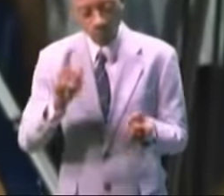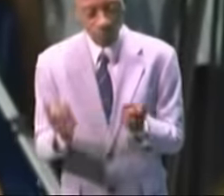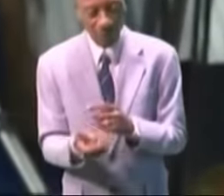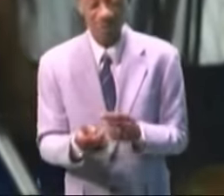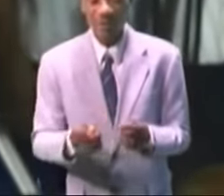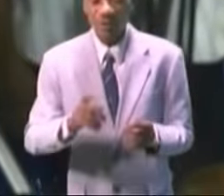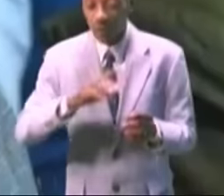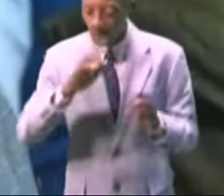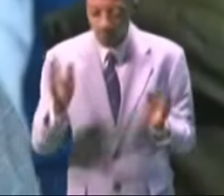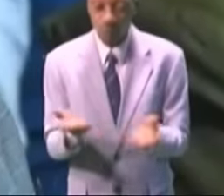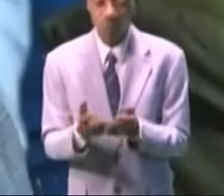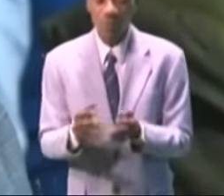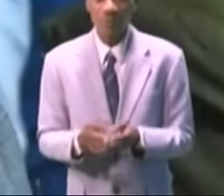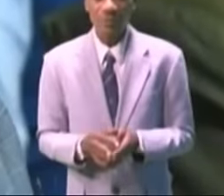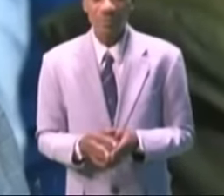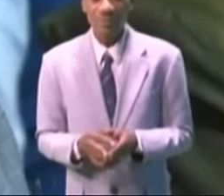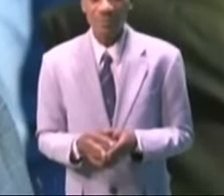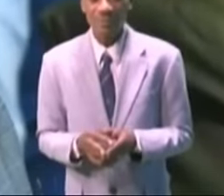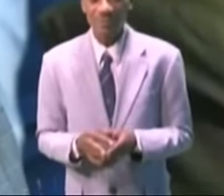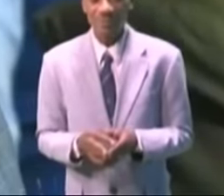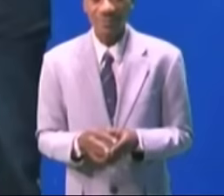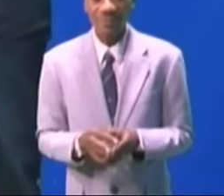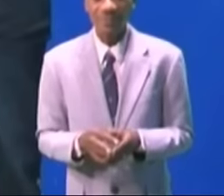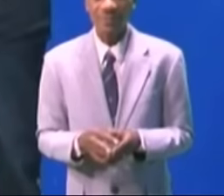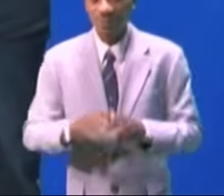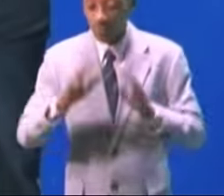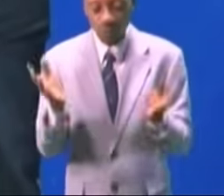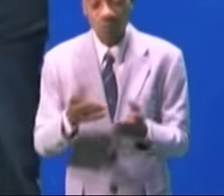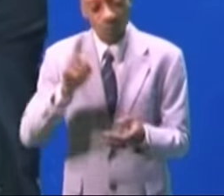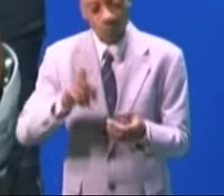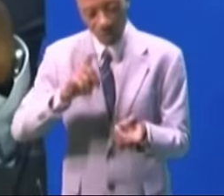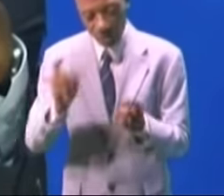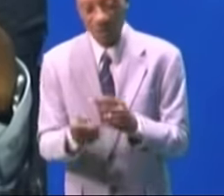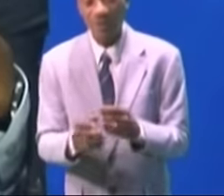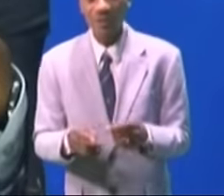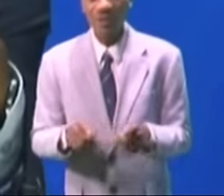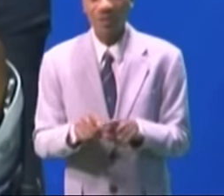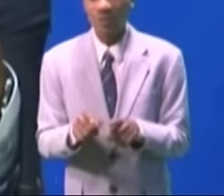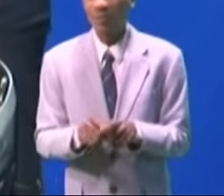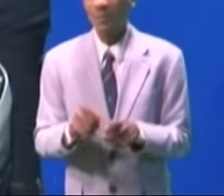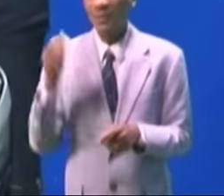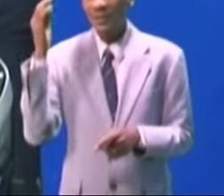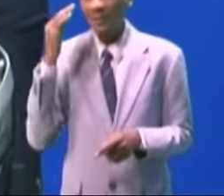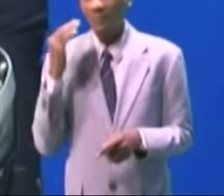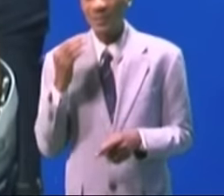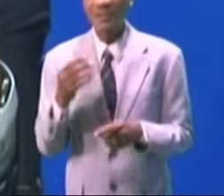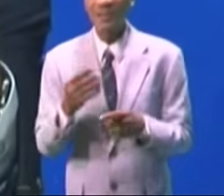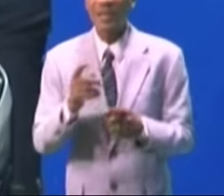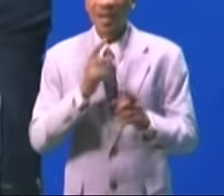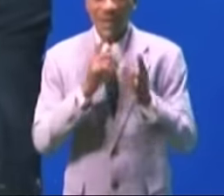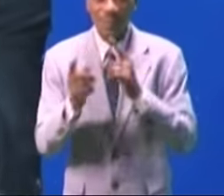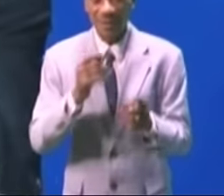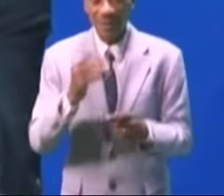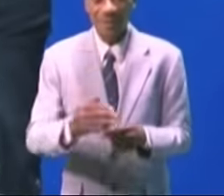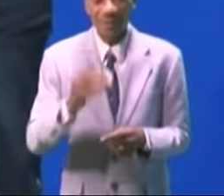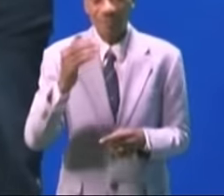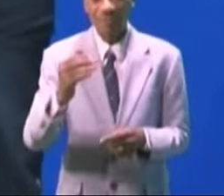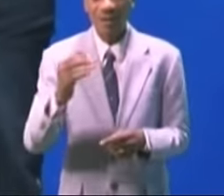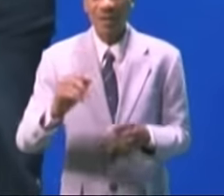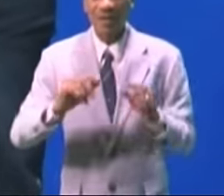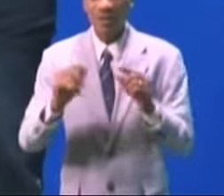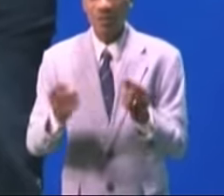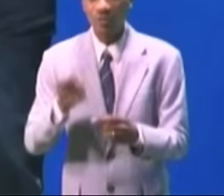ont étanché pas des questions leur soif. Autant on est dans la diplomatie, dans les militaires, dans les judiciaires,